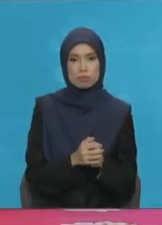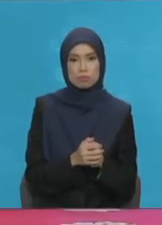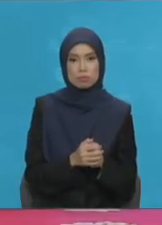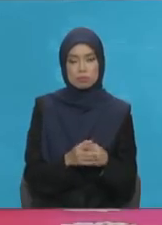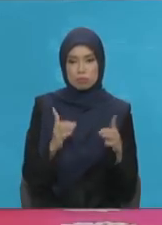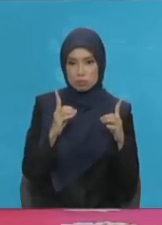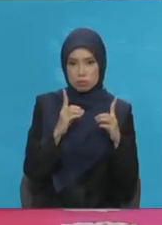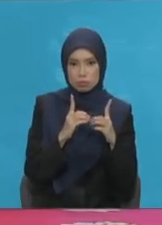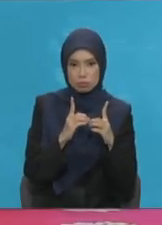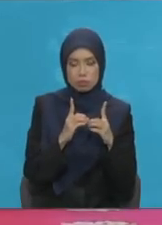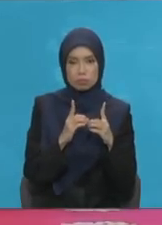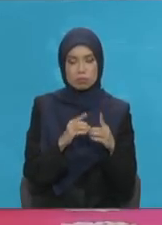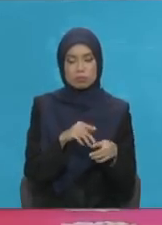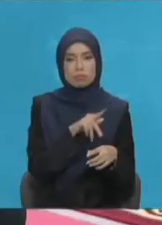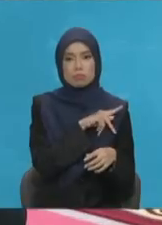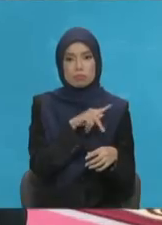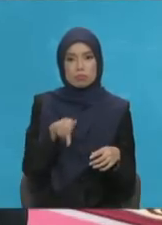bahwa dunia